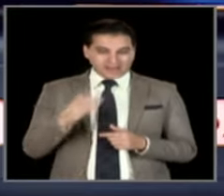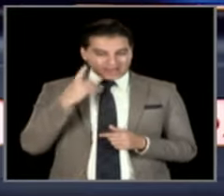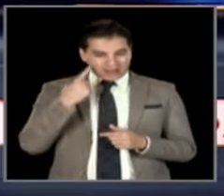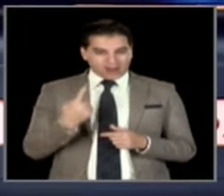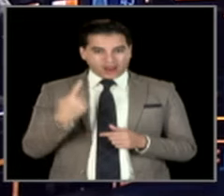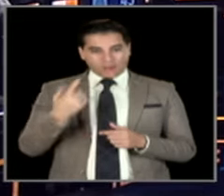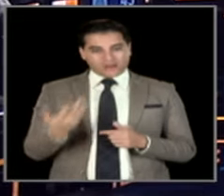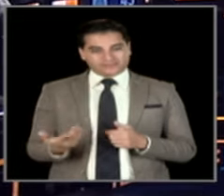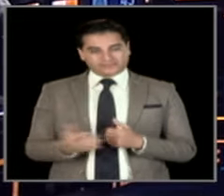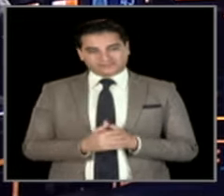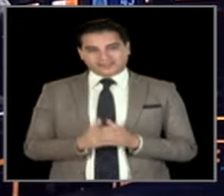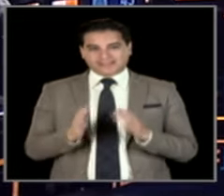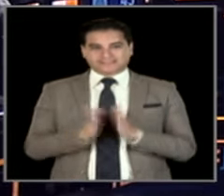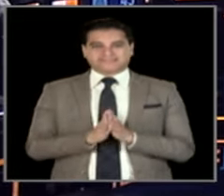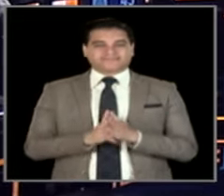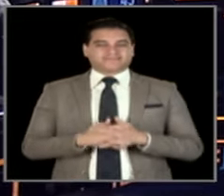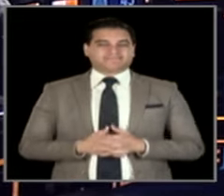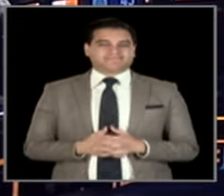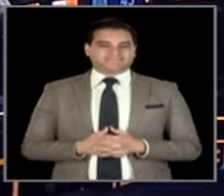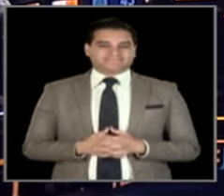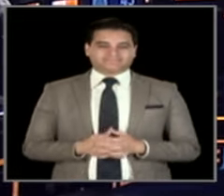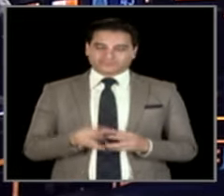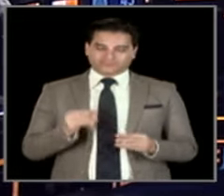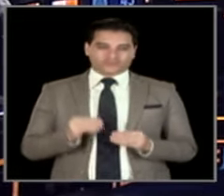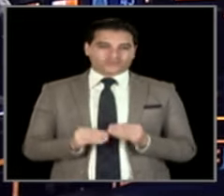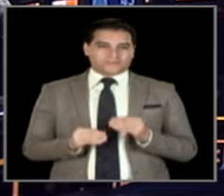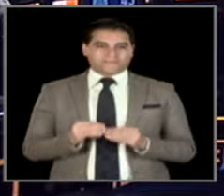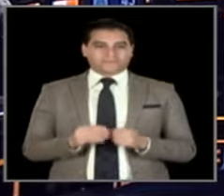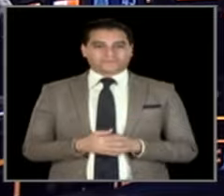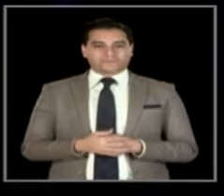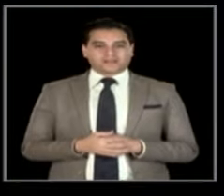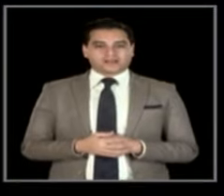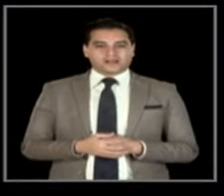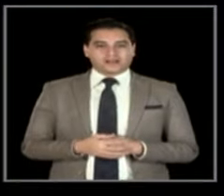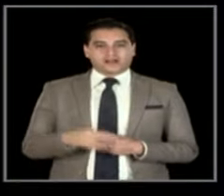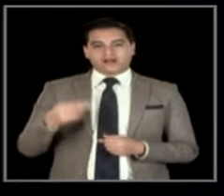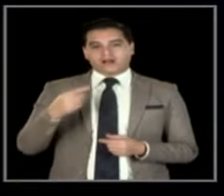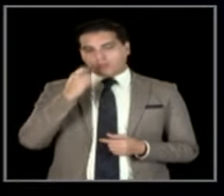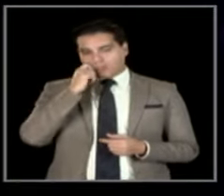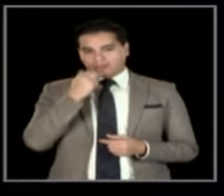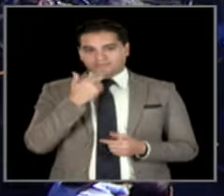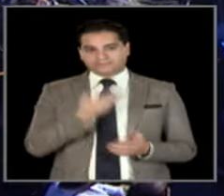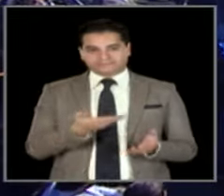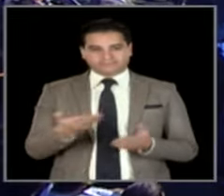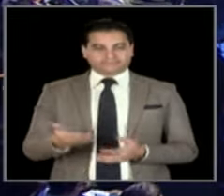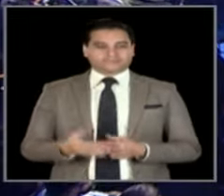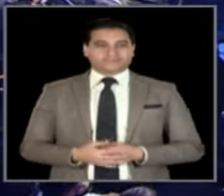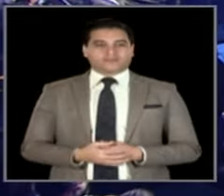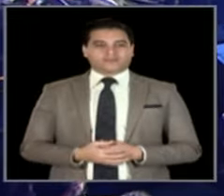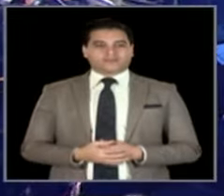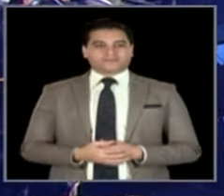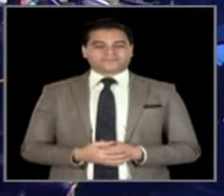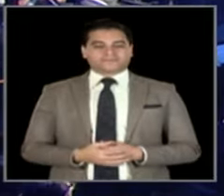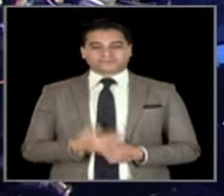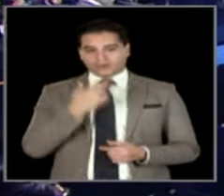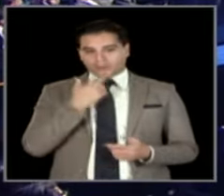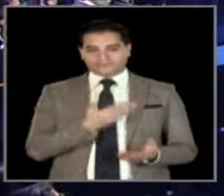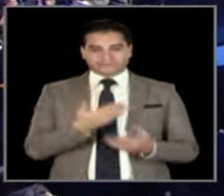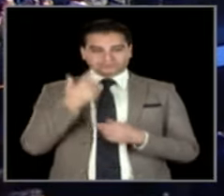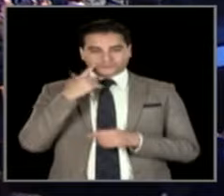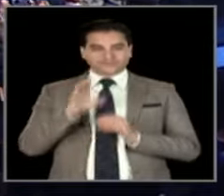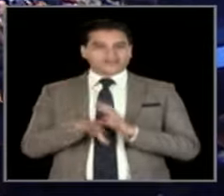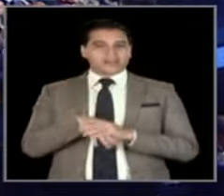الأولى. فاعذريني. مساء الخير. عمرو ياسين من فضلك عايزه ينضم لينا. نشوف عمرو هيعمل